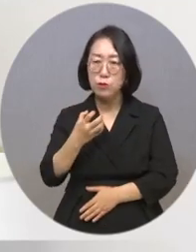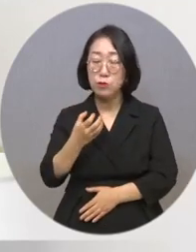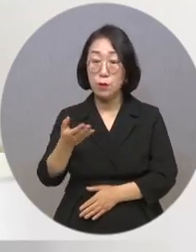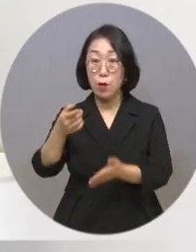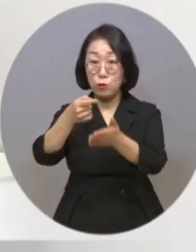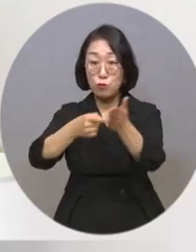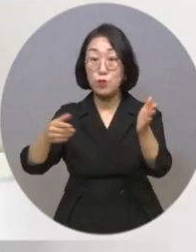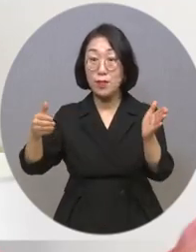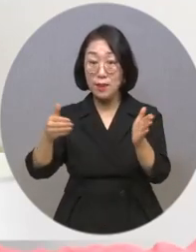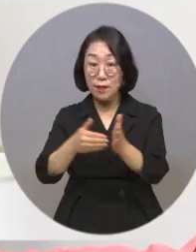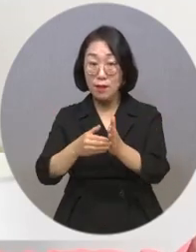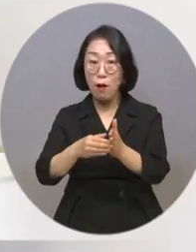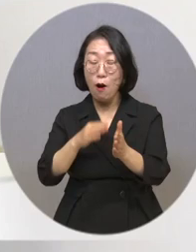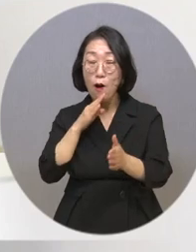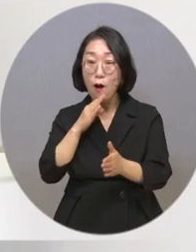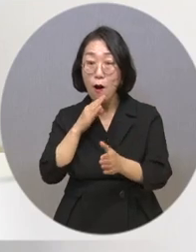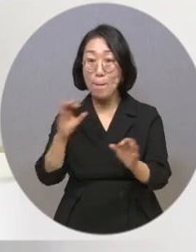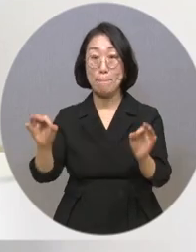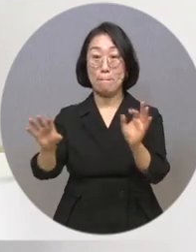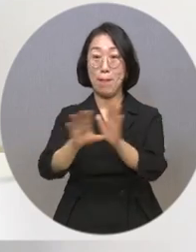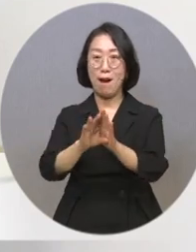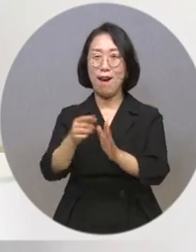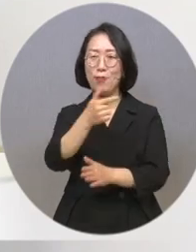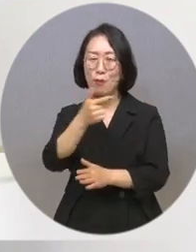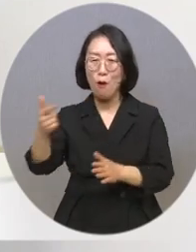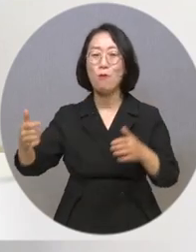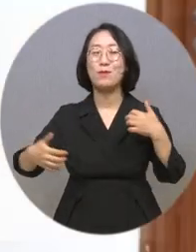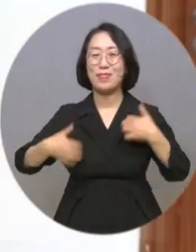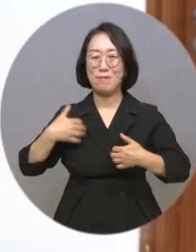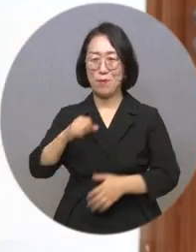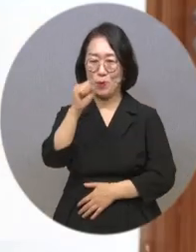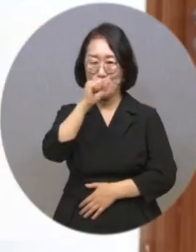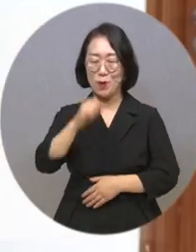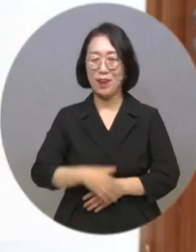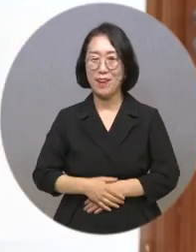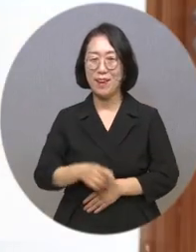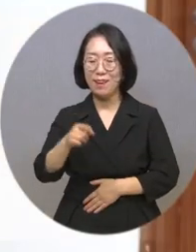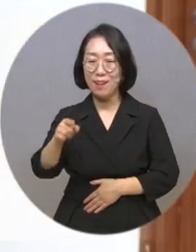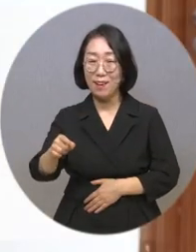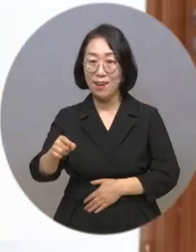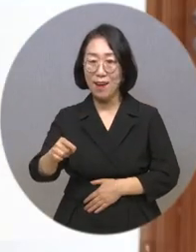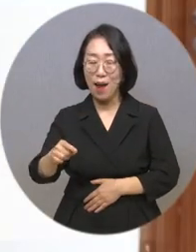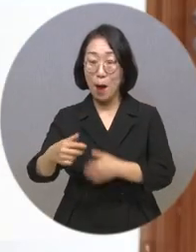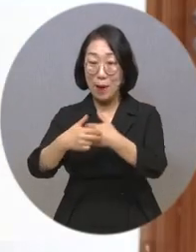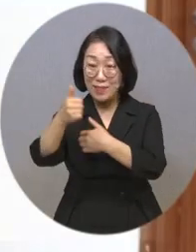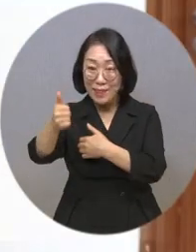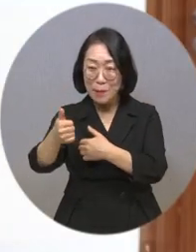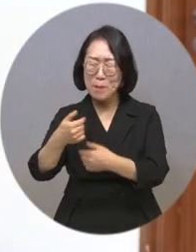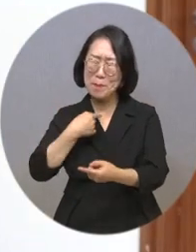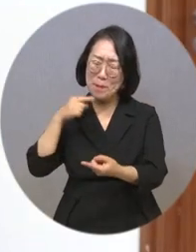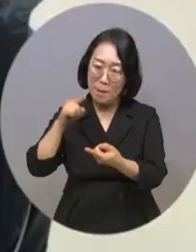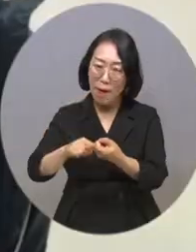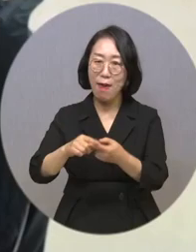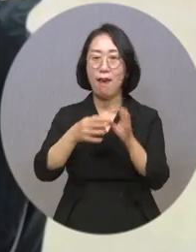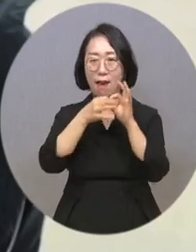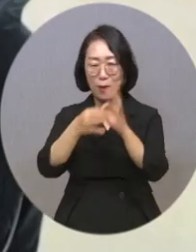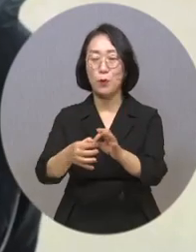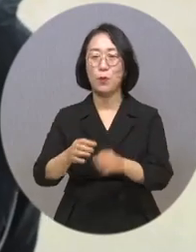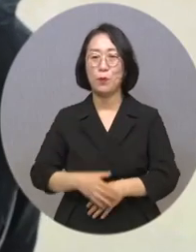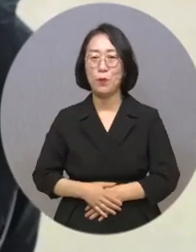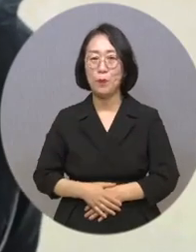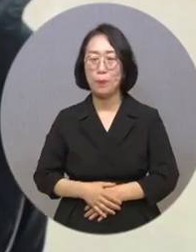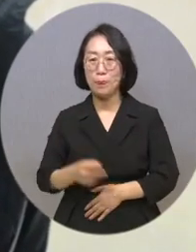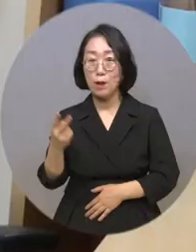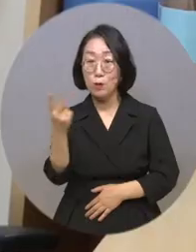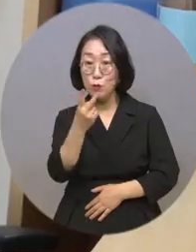나니까 그것도 사라지고 너무 기뻐요 지금 좋아요 이 박사님은 저는 계속 찾아다녀요 부부가